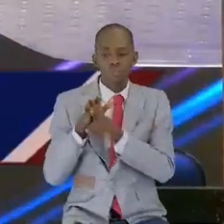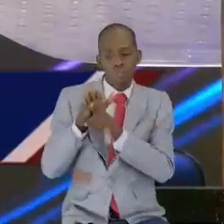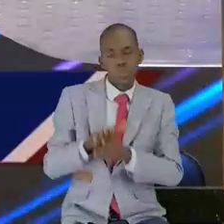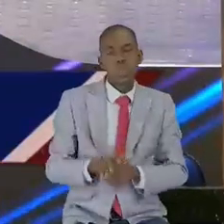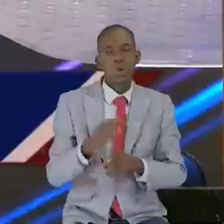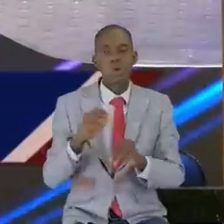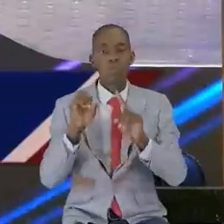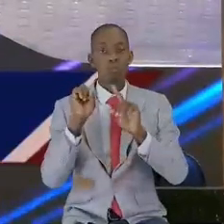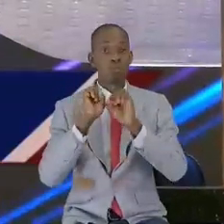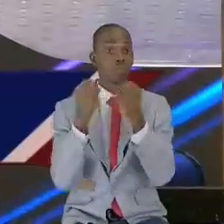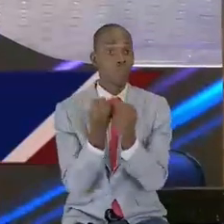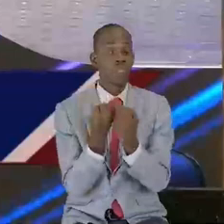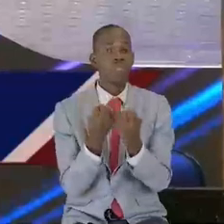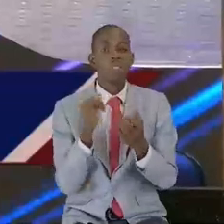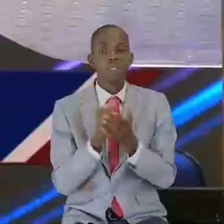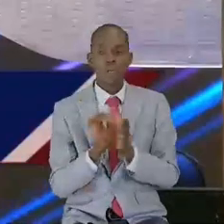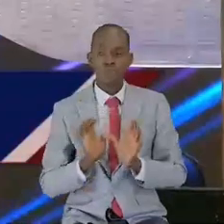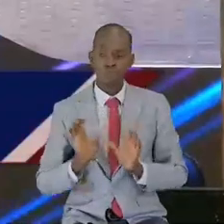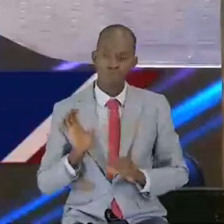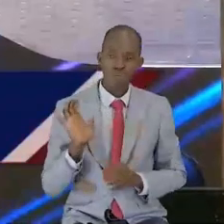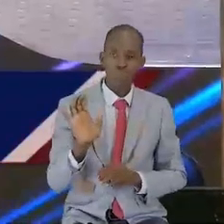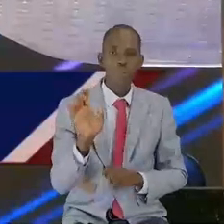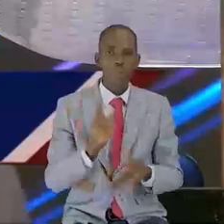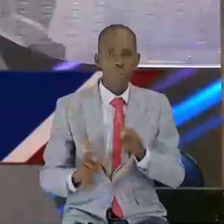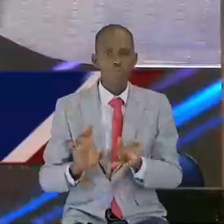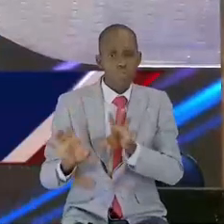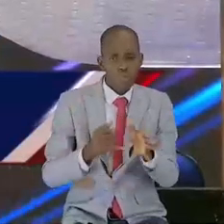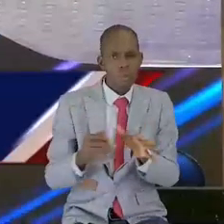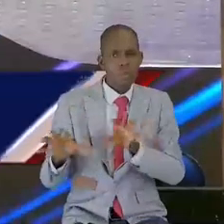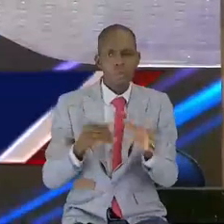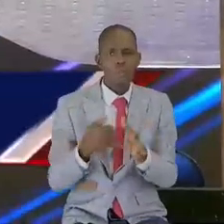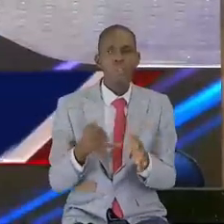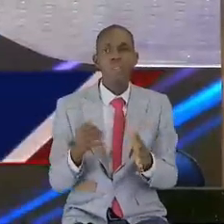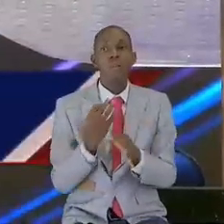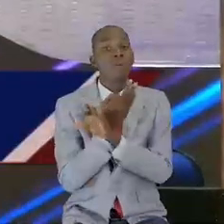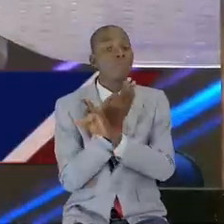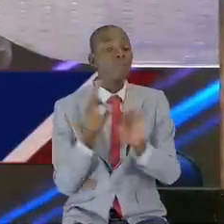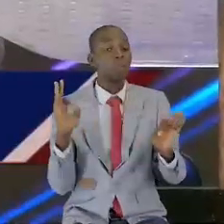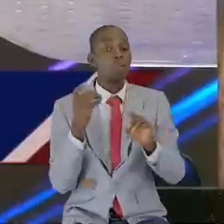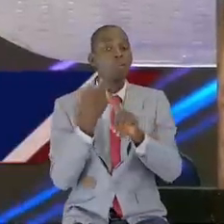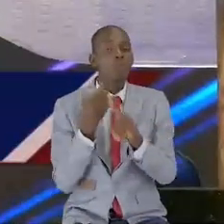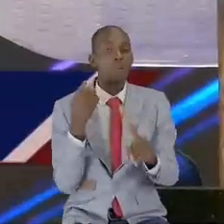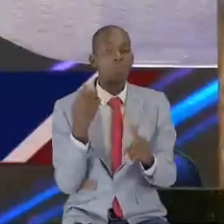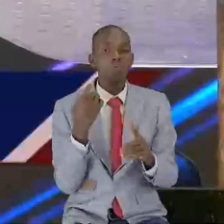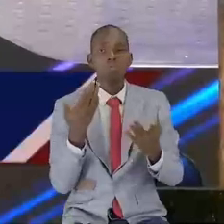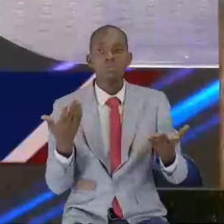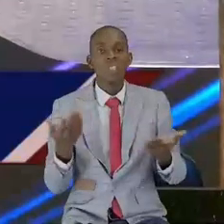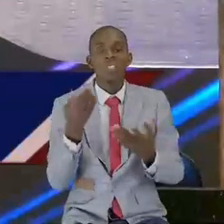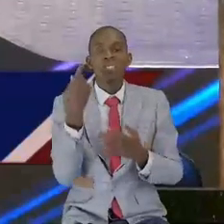société et qui pousse les gens, fais-le. L'affranchissement